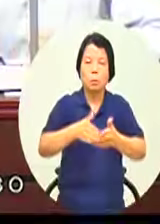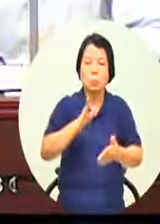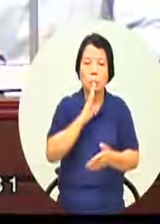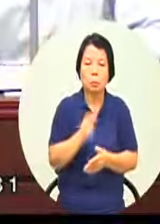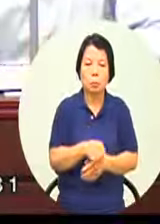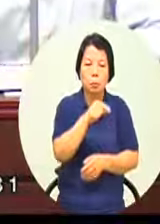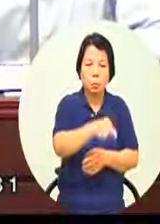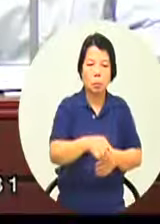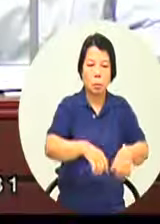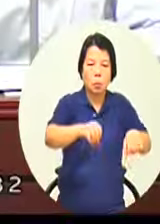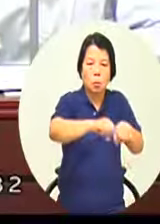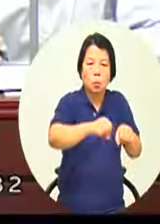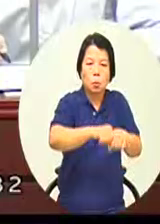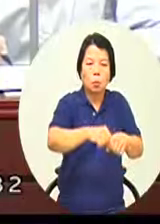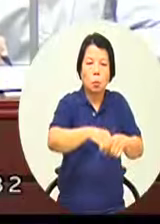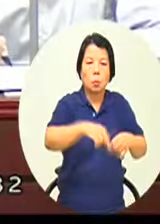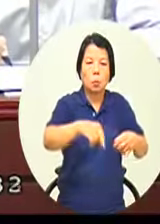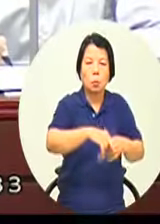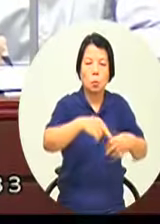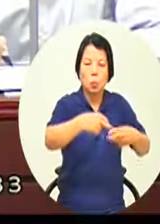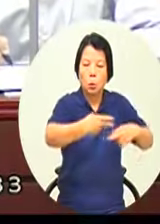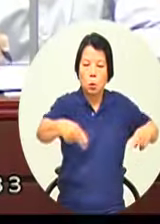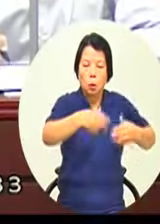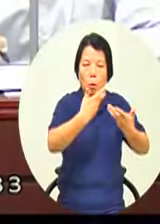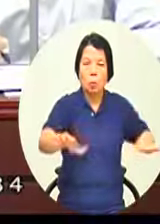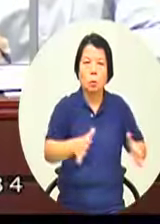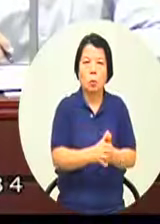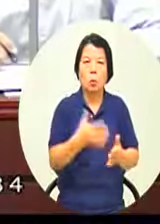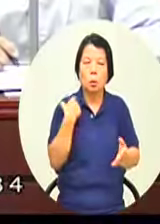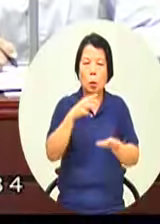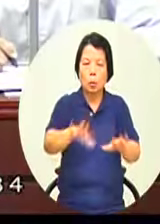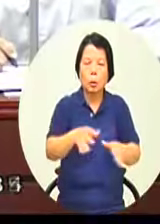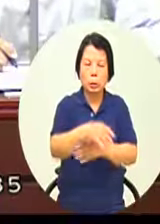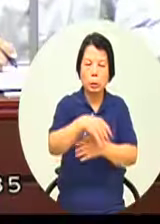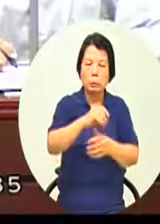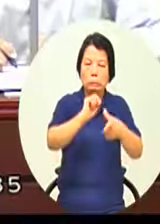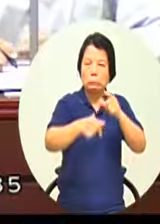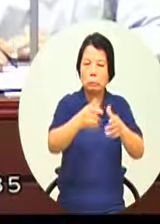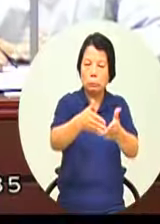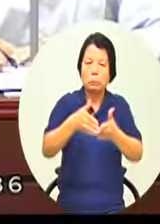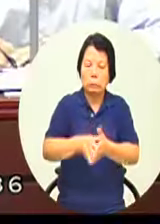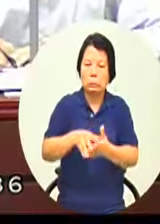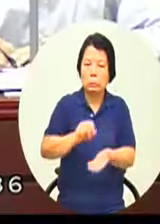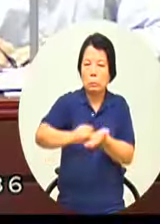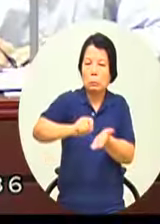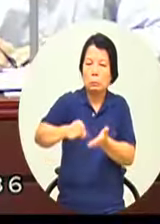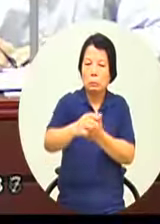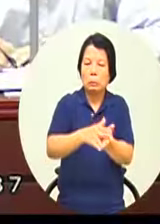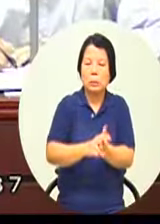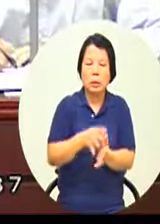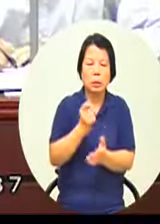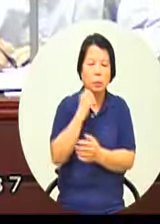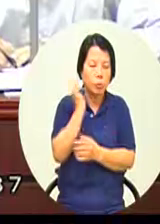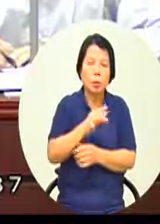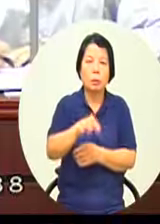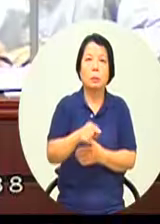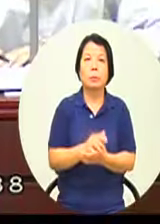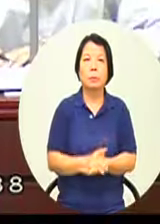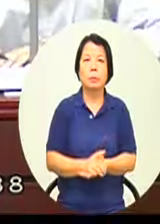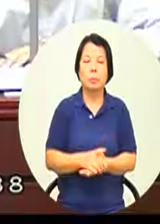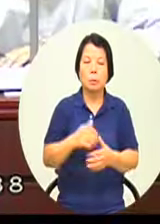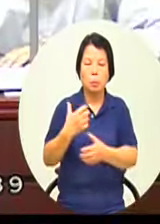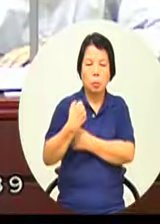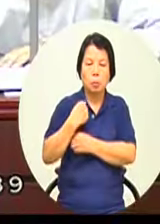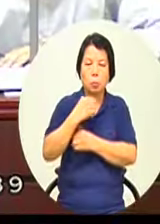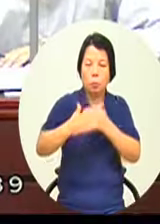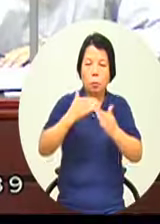方的管线非常多，所以厂商投标的意愿没有很高。那第二阶段就是我们有把军校路，就是议员提